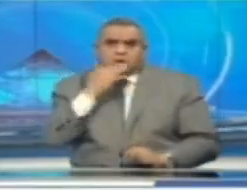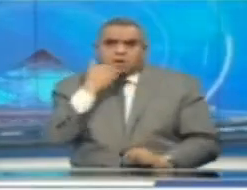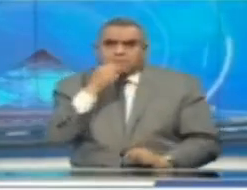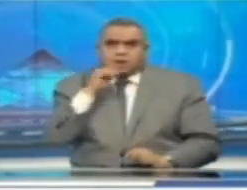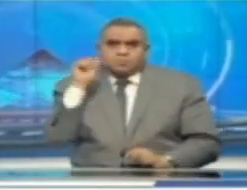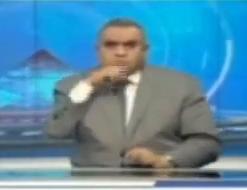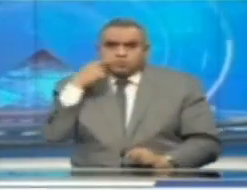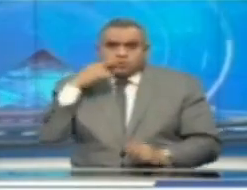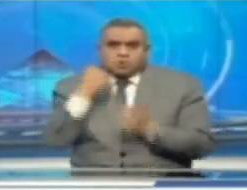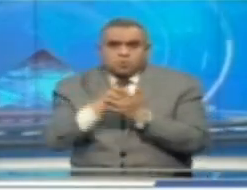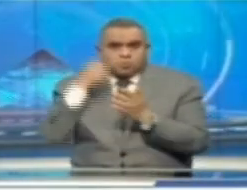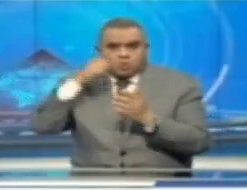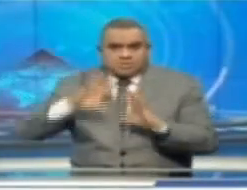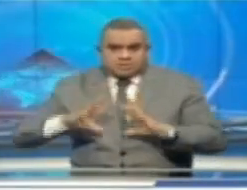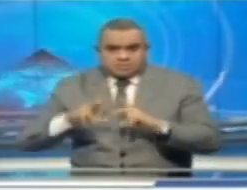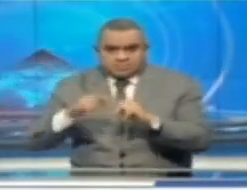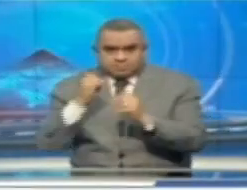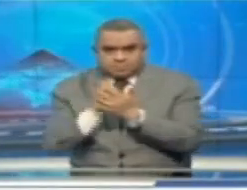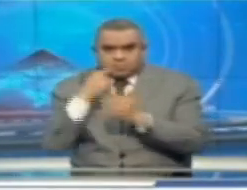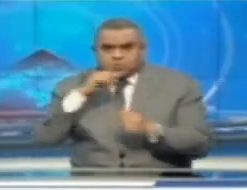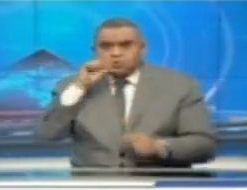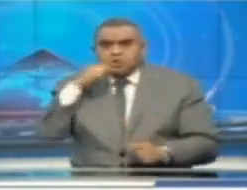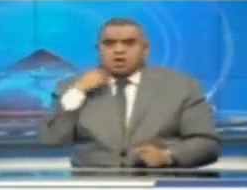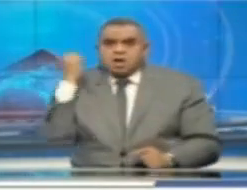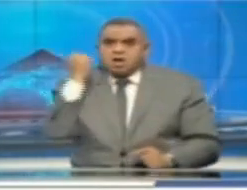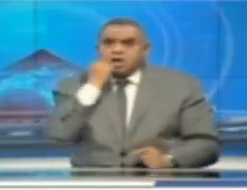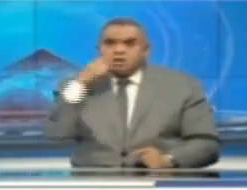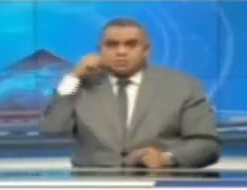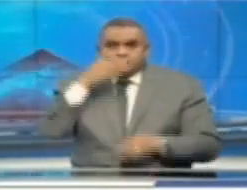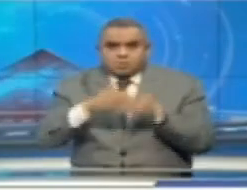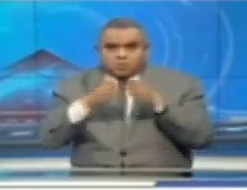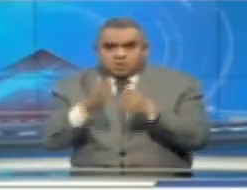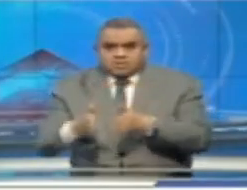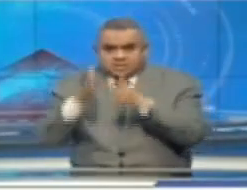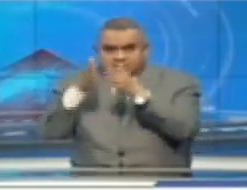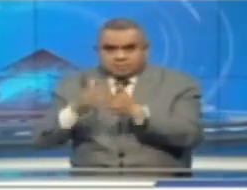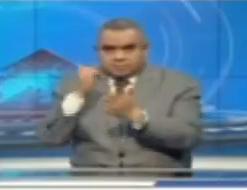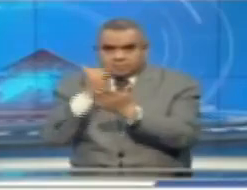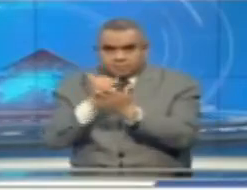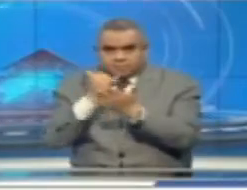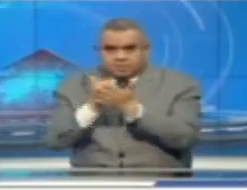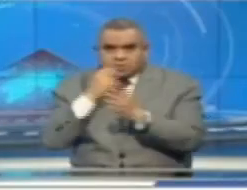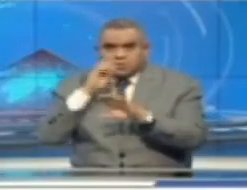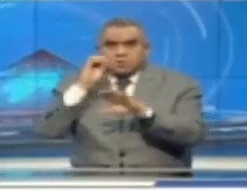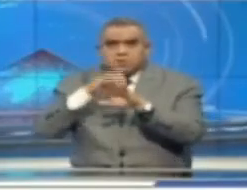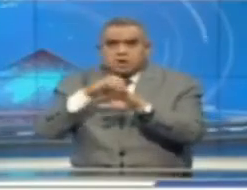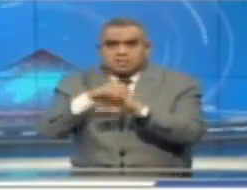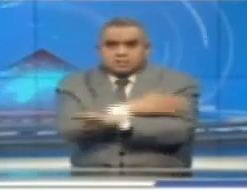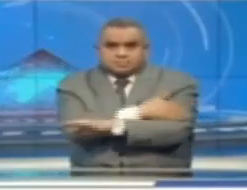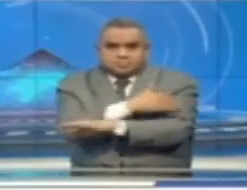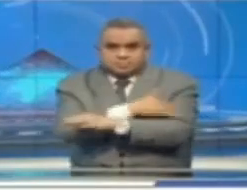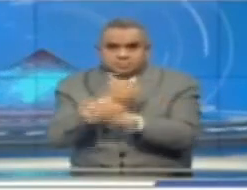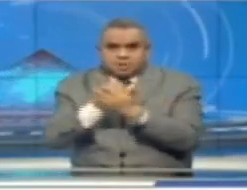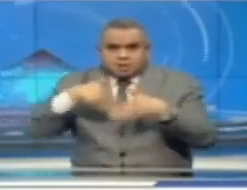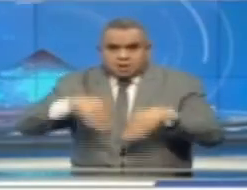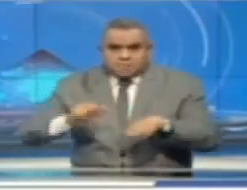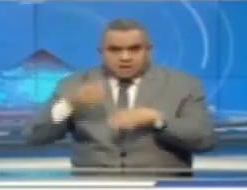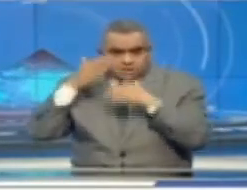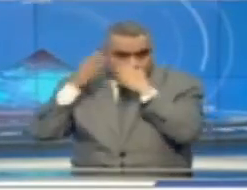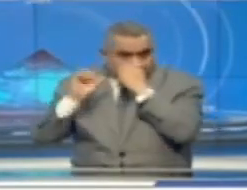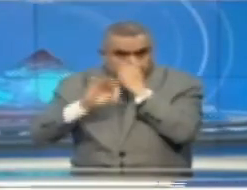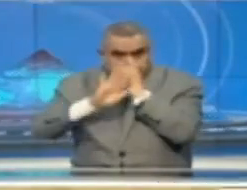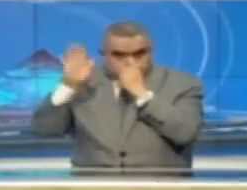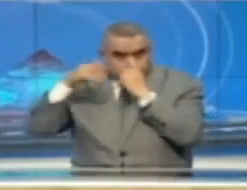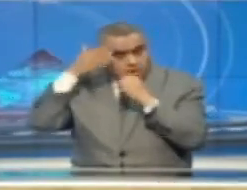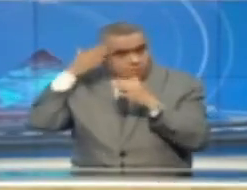التنمية المحلية والدكتور عاصم الجزار وزير الإسكان والمرافق والمجتمعات العمرانية وعدد من أعضاء مجلس